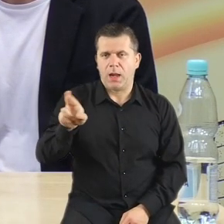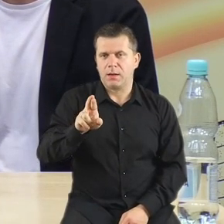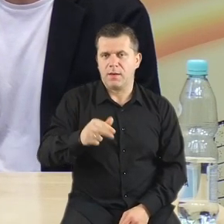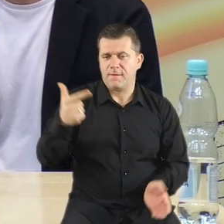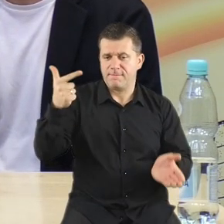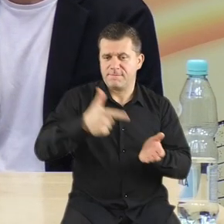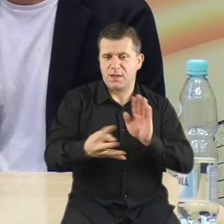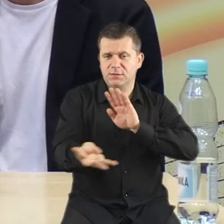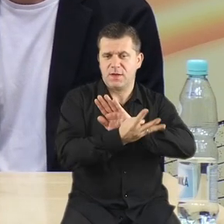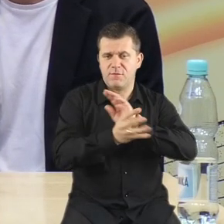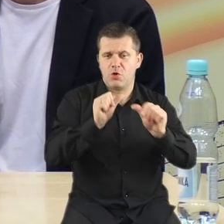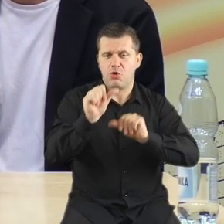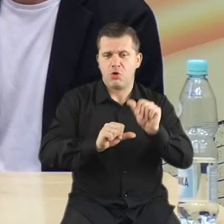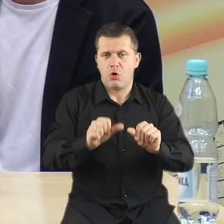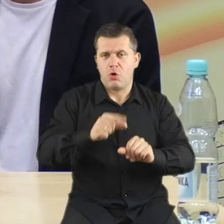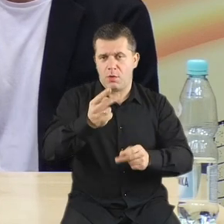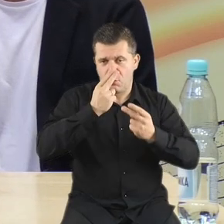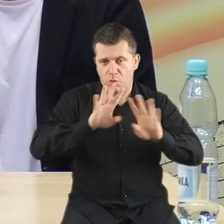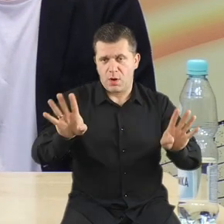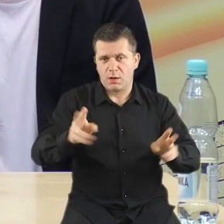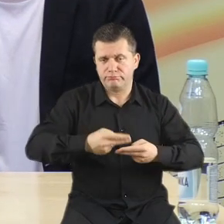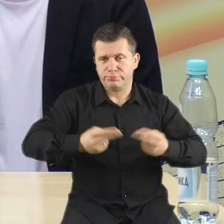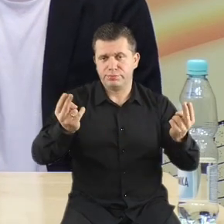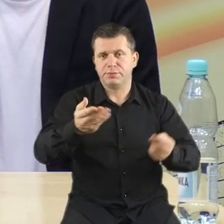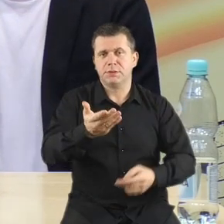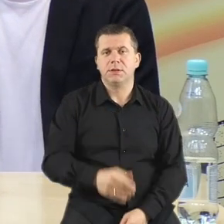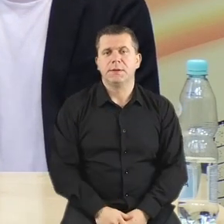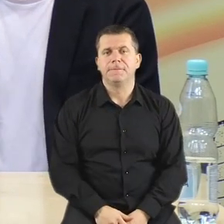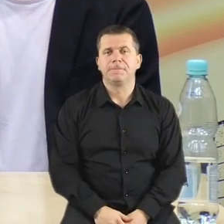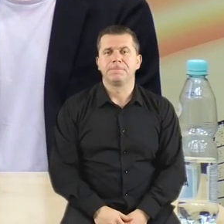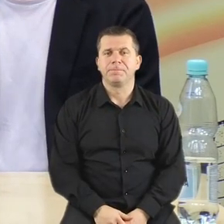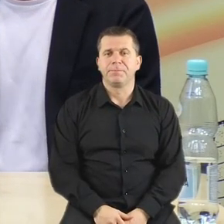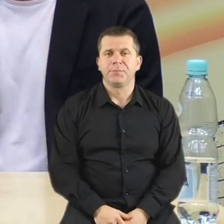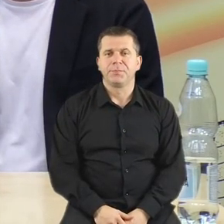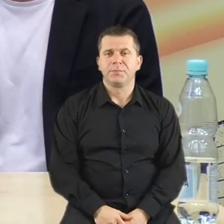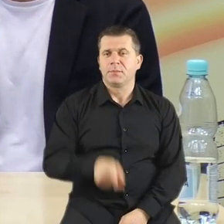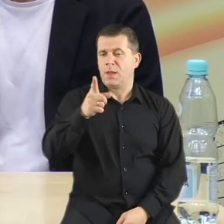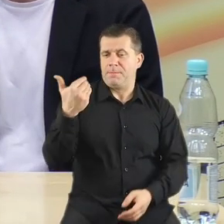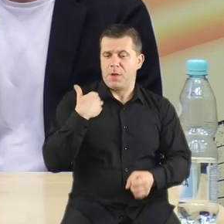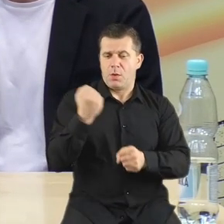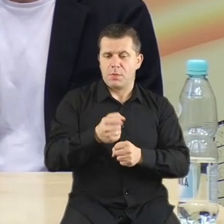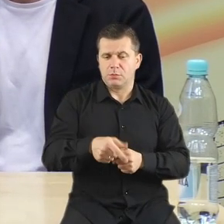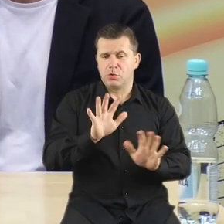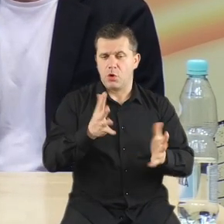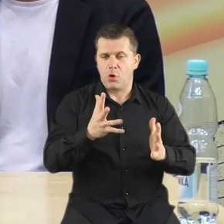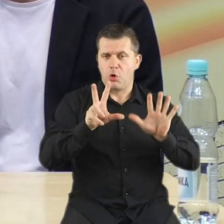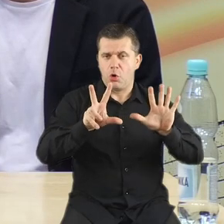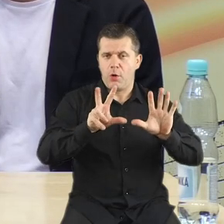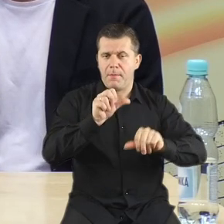Właśnie, w 2019 roku się książka ukazała, natomiast pan pracował nad nią około 8